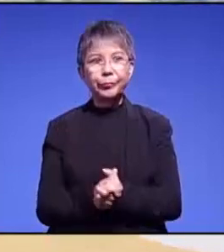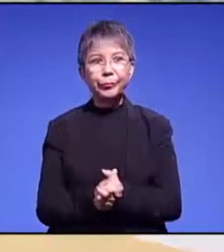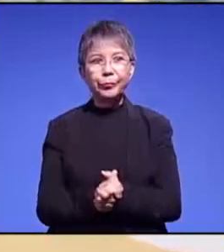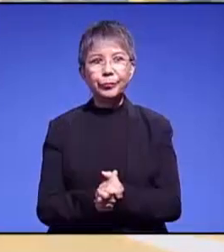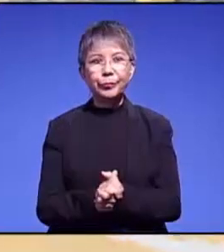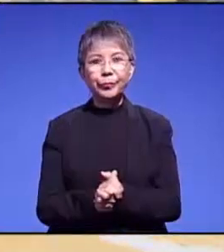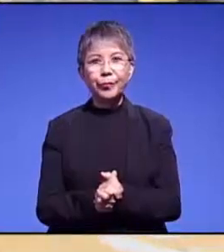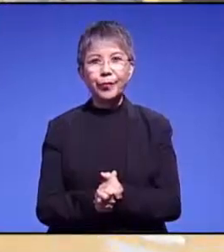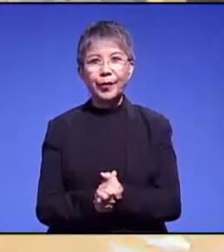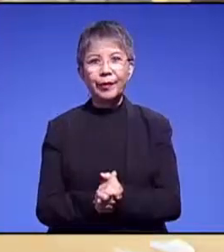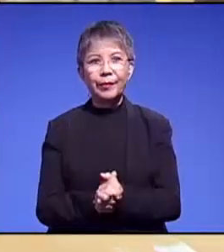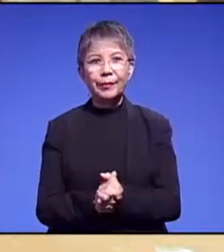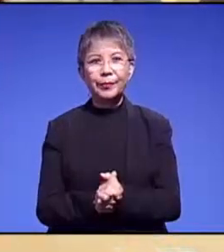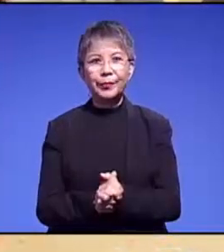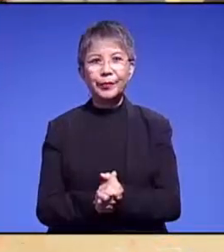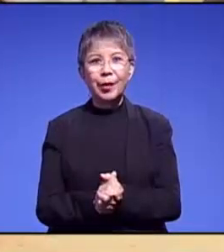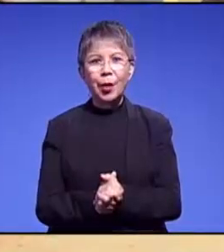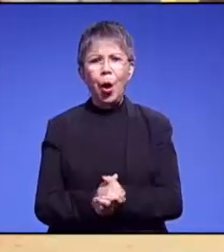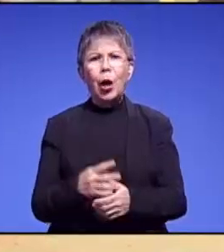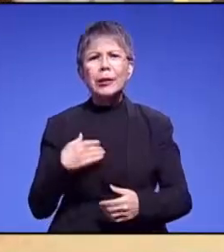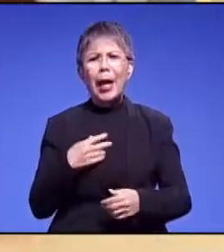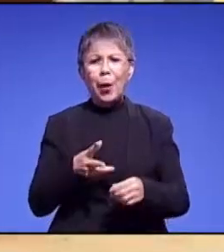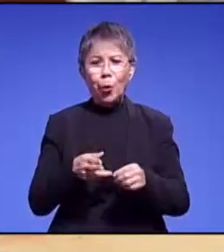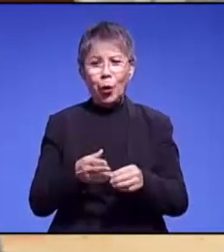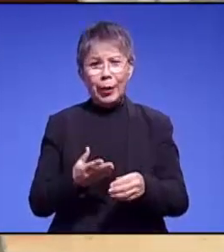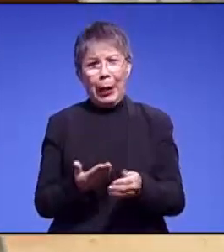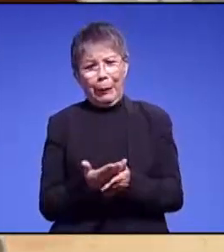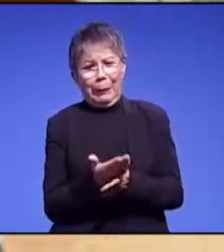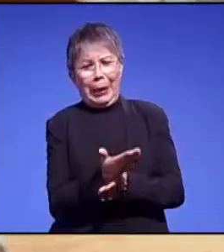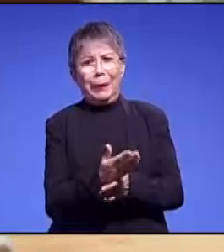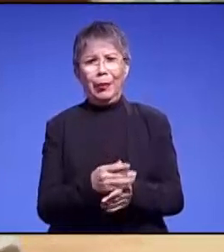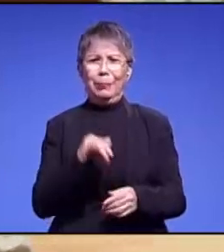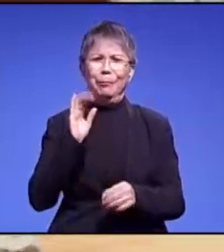Emang kelihatan jam terbang ya. Motong segarisnya lama banget, miring lagi dikit.